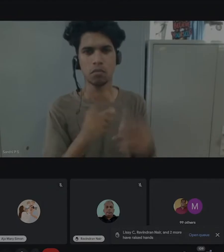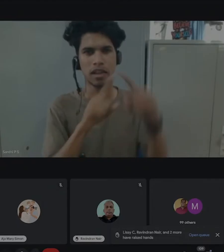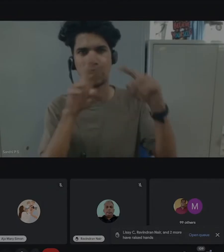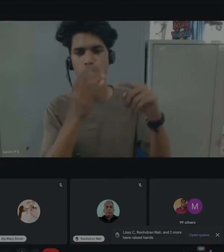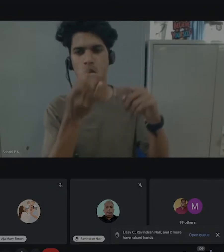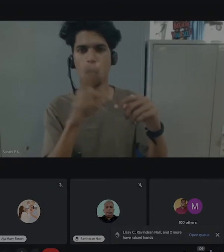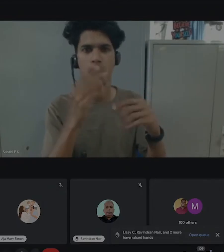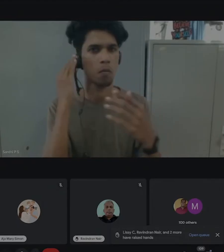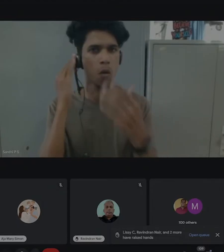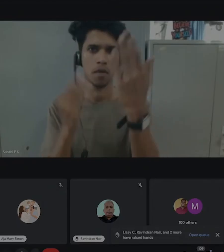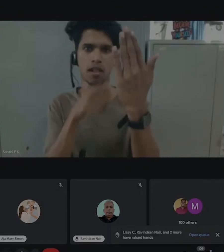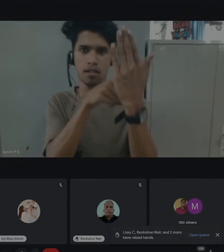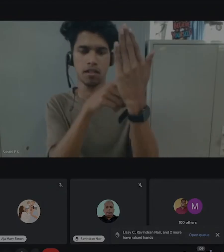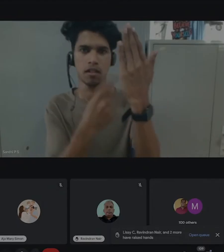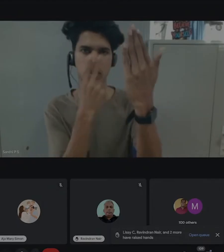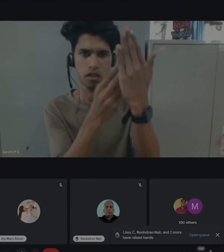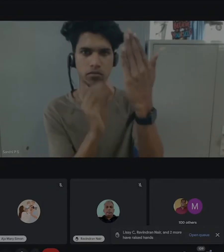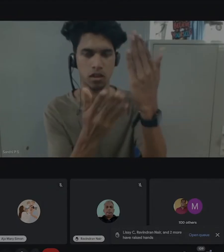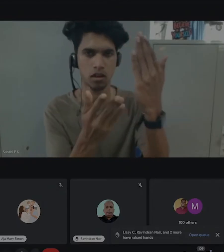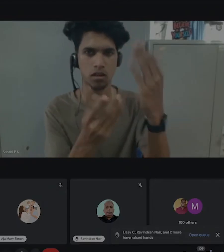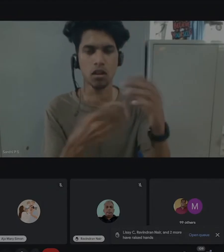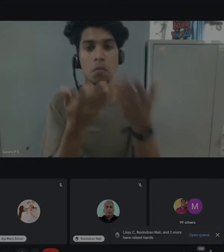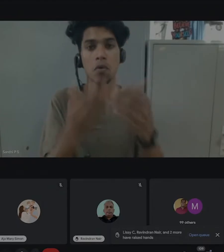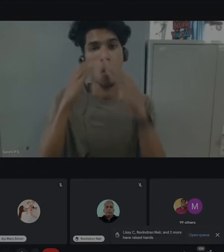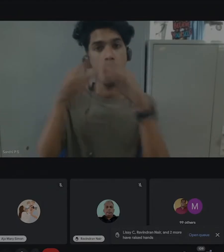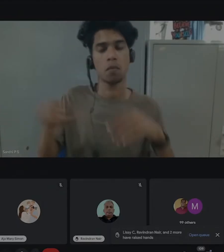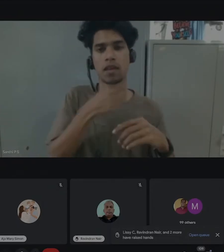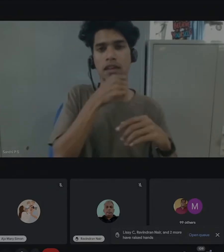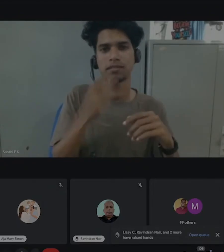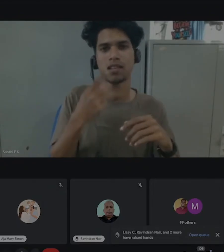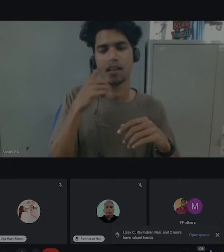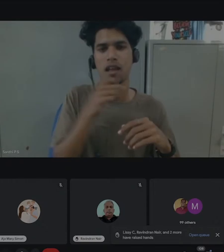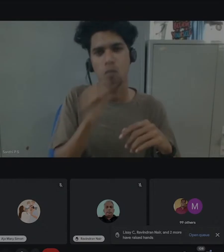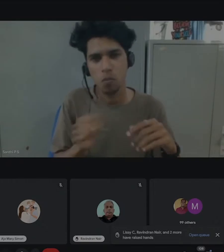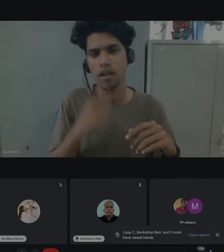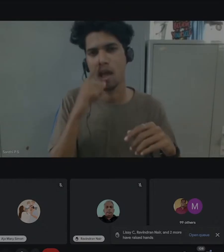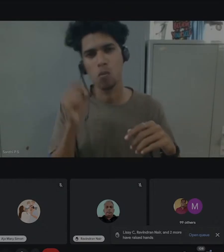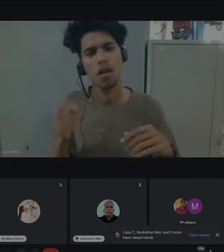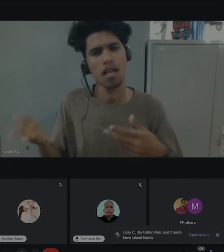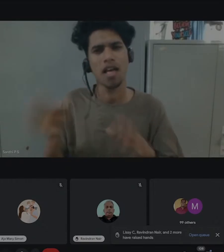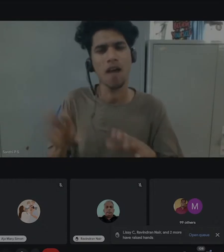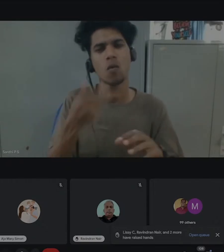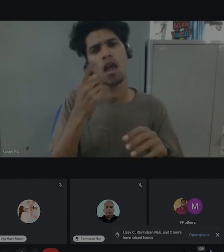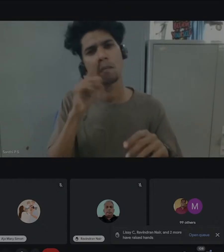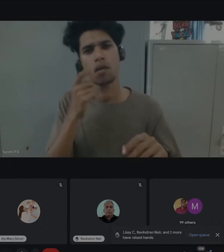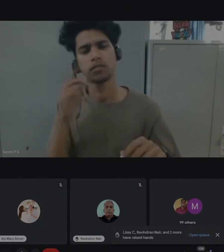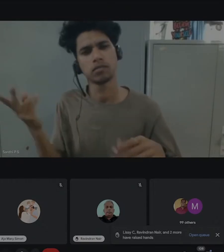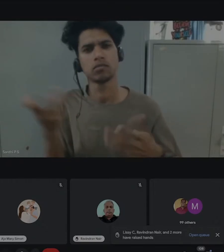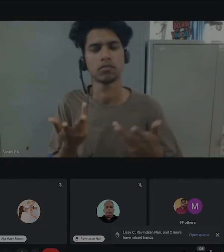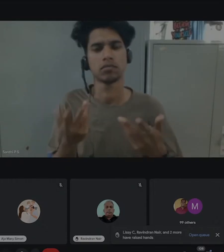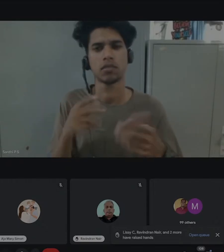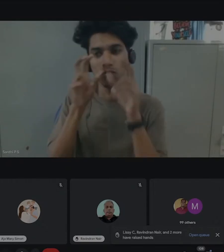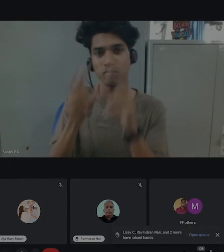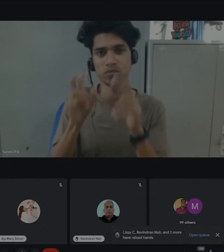അപ്പോൾ അവര് ഏറ്റവും വീട്ടിൽ ചിലപ്പോൾ അപ്പൂപ്പനോ അമ്മൂമ്മയോ കാണും, അല്ലെങ്കിൽ ചിലപ്പം അമ്മയായിരിക്കും ഉണ്ടാകുന്നത്, അതല്ലെങ്കിൽ ഒരു കുഞ്ഞിനെ